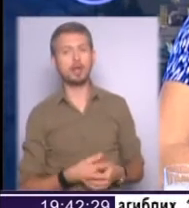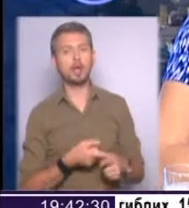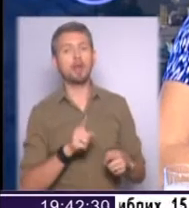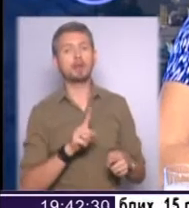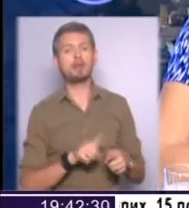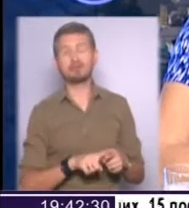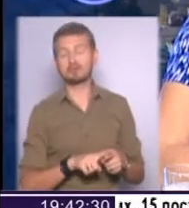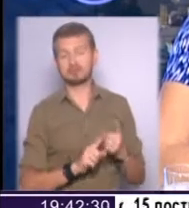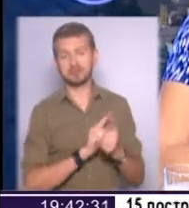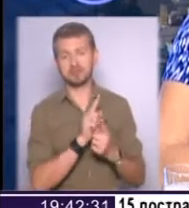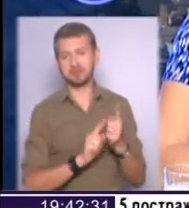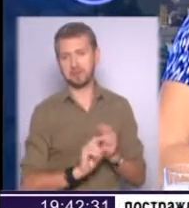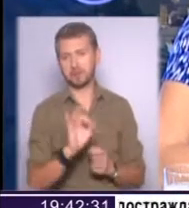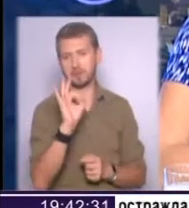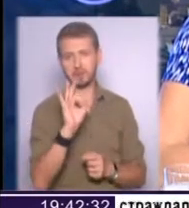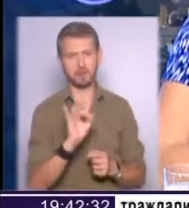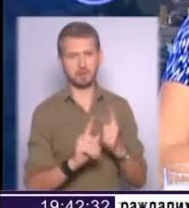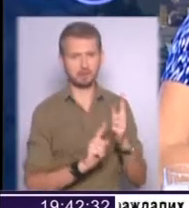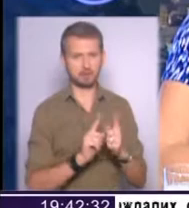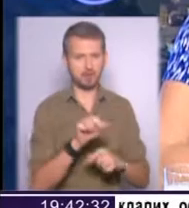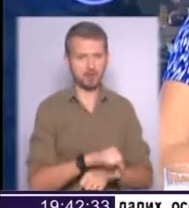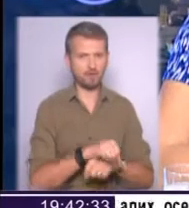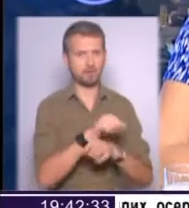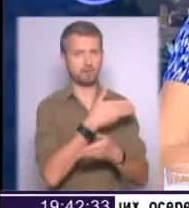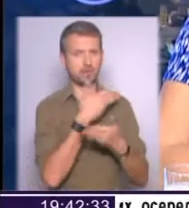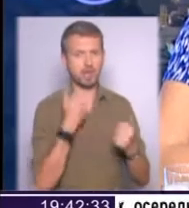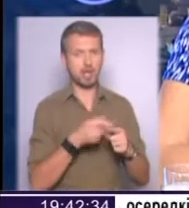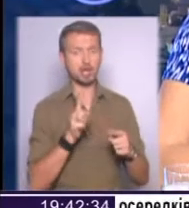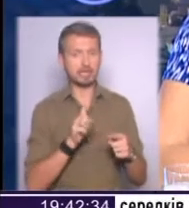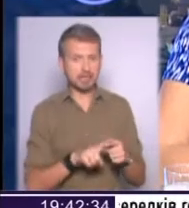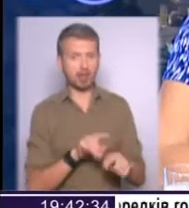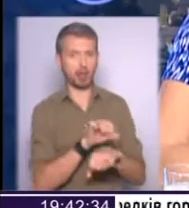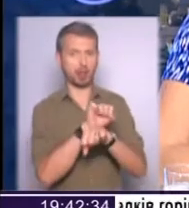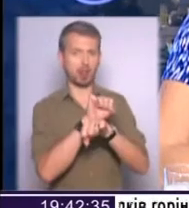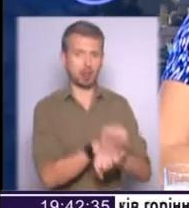жодна зміна, це жодна революція, це революція стагнації.